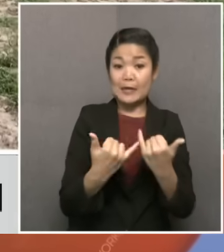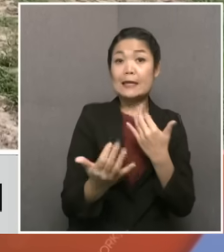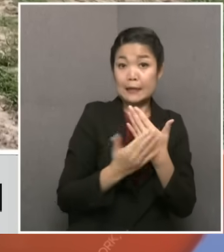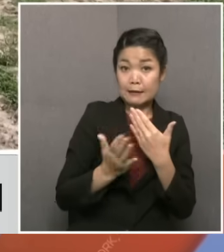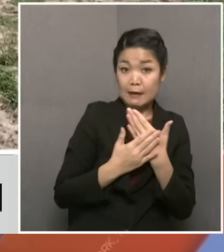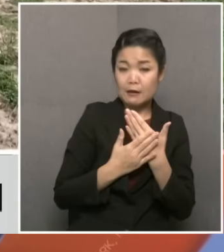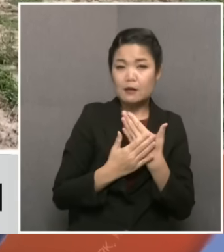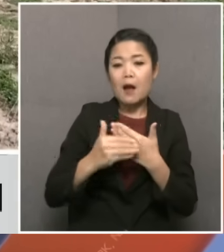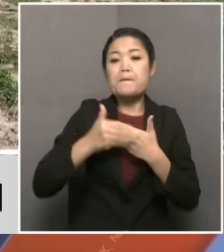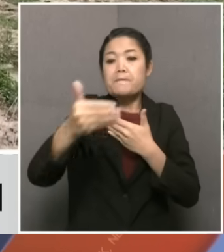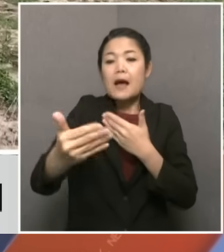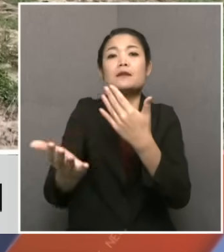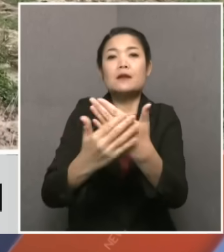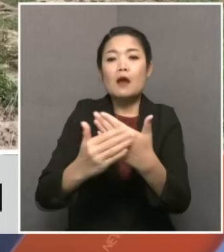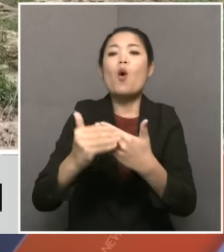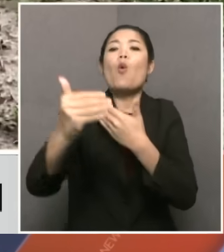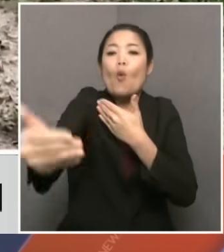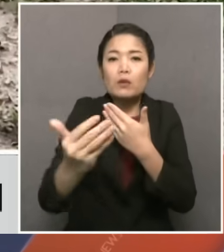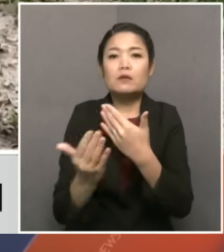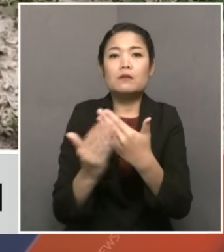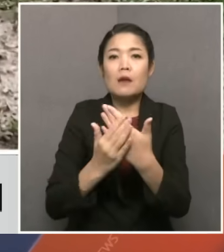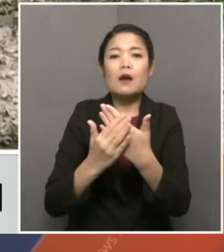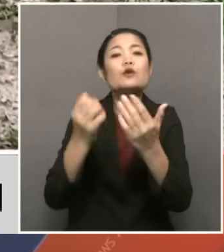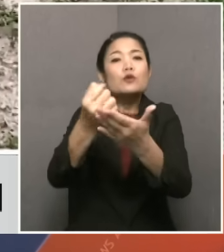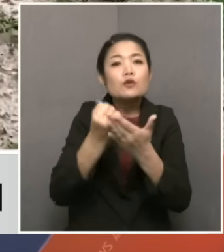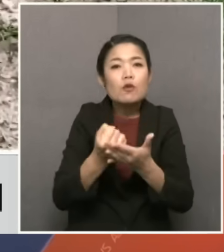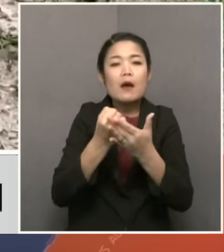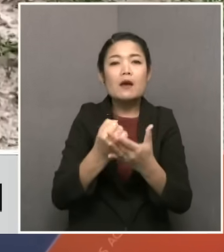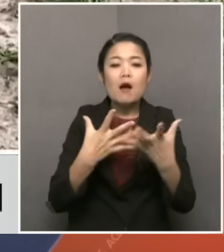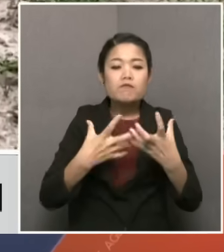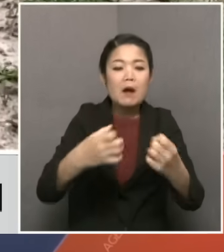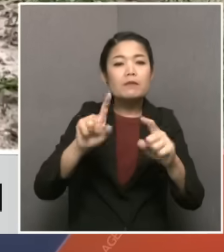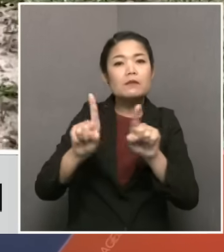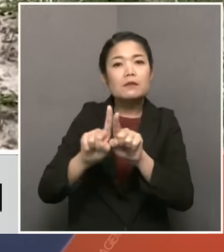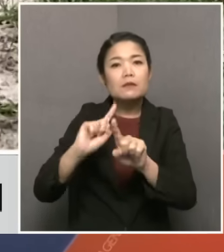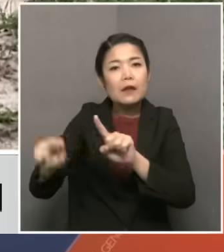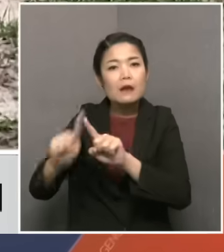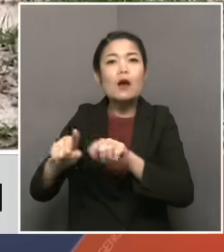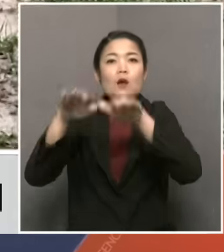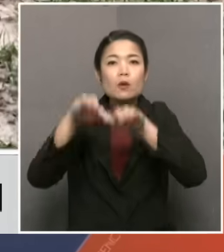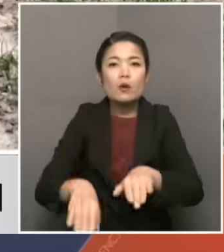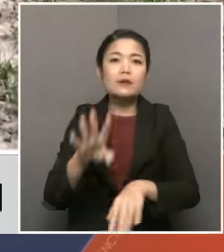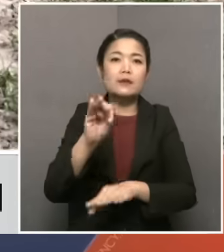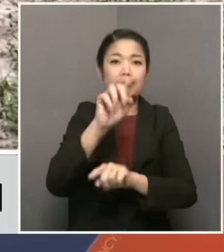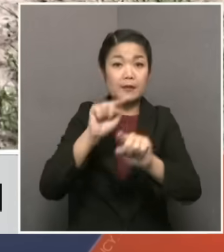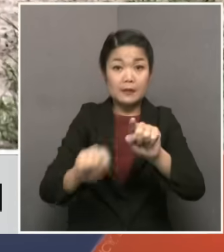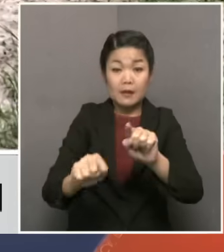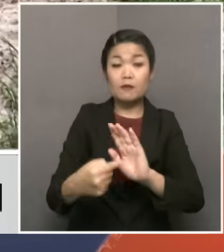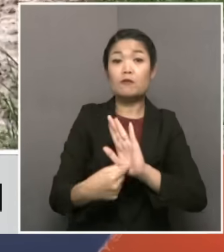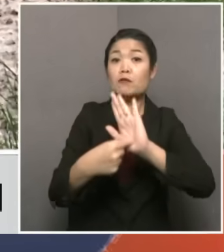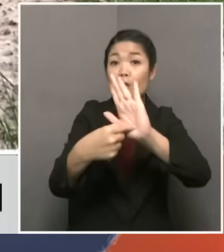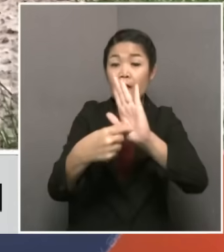term long term เนี่ยจะลดความเสียหายลงได้ 40% ค่ะ บอกงั้นนะอย่างนี้ตอนนี้เรายกตัวอย่างนะ